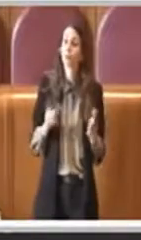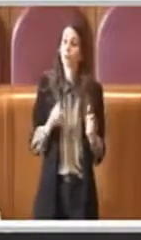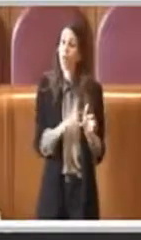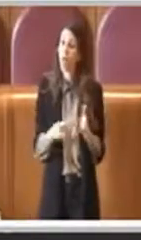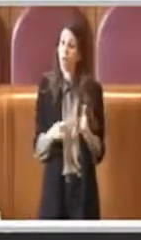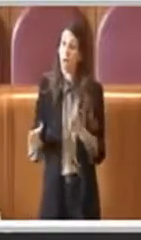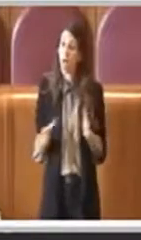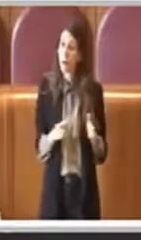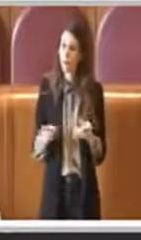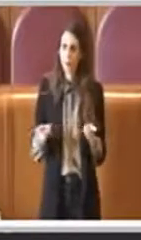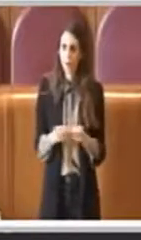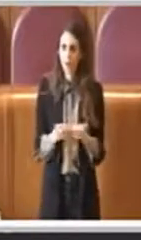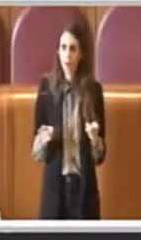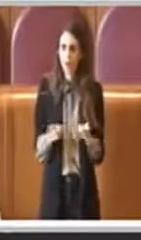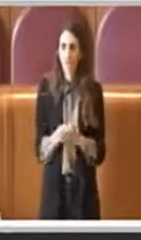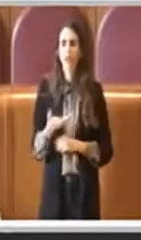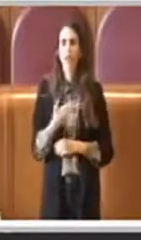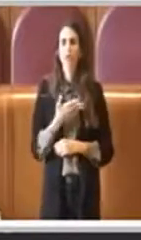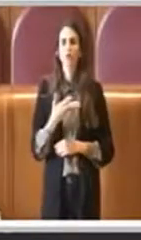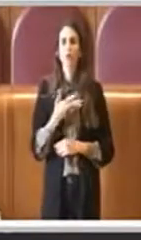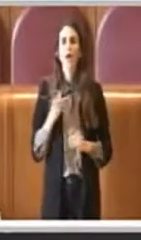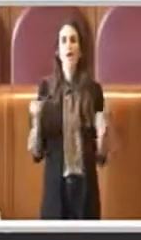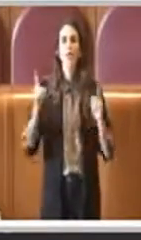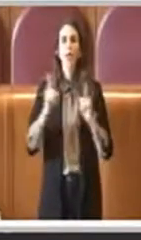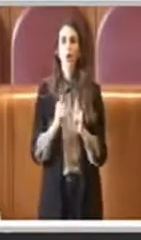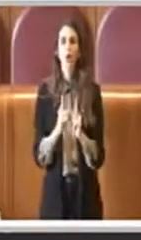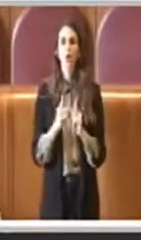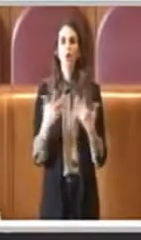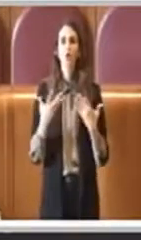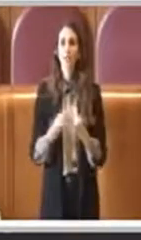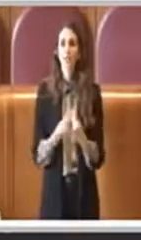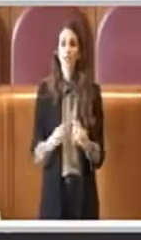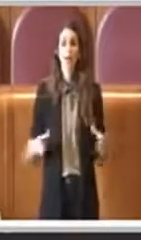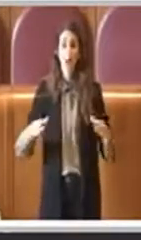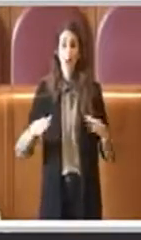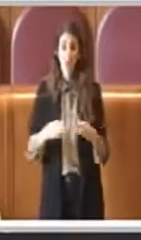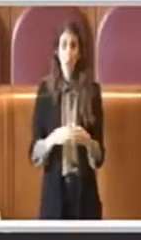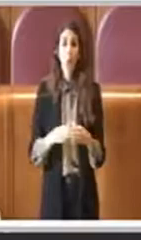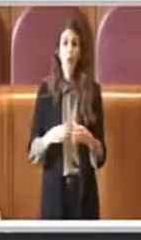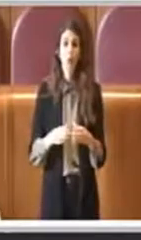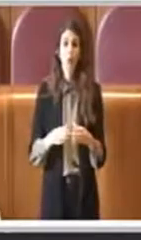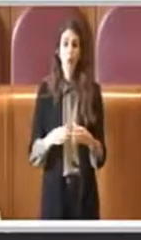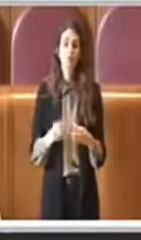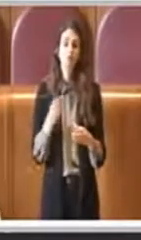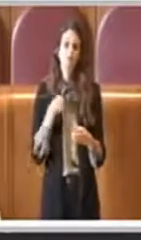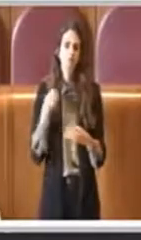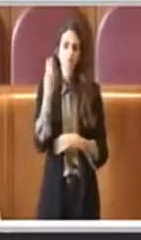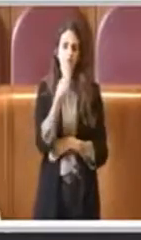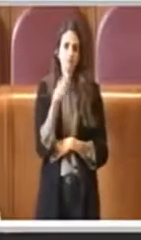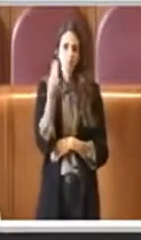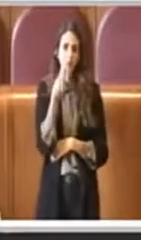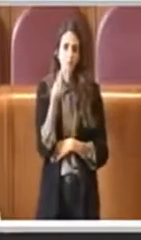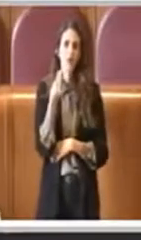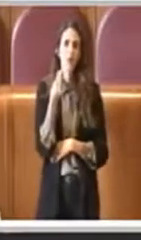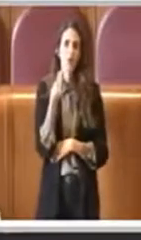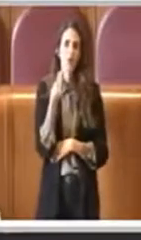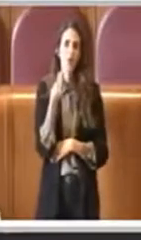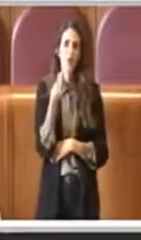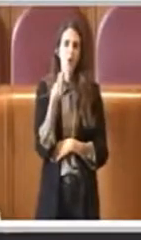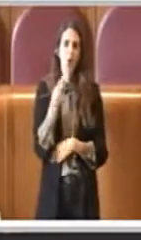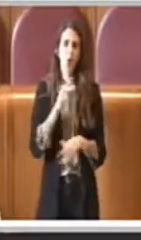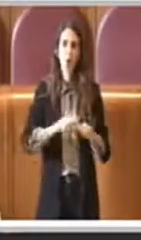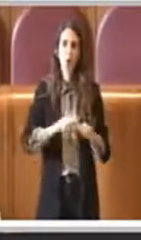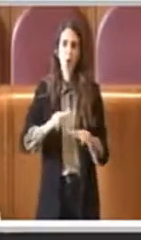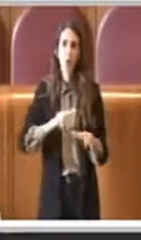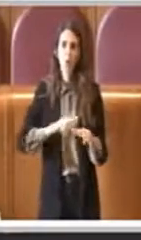una concertazione anche con la categoria, presumo anche un po' tutti i vari comuni